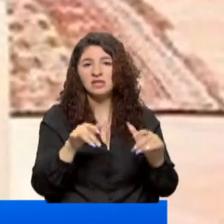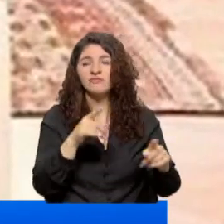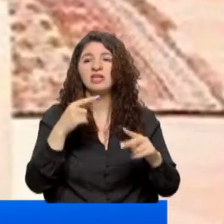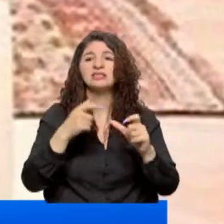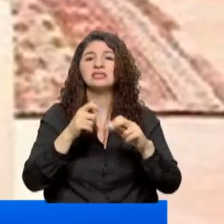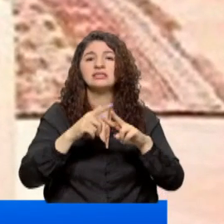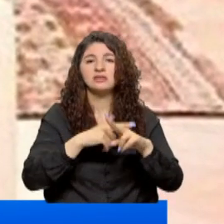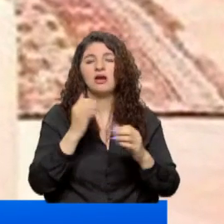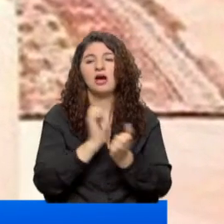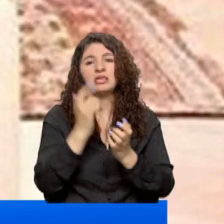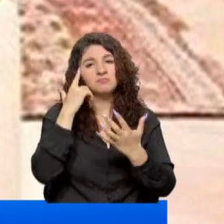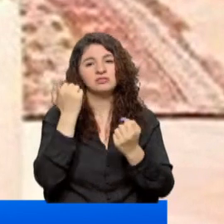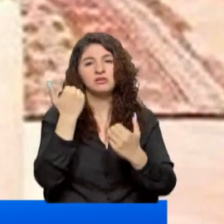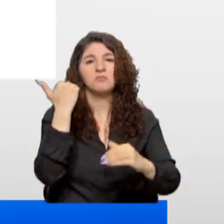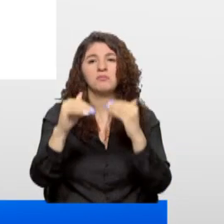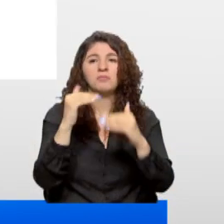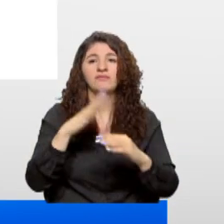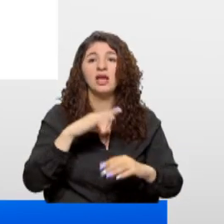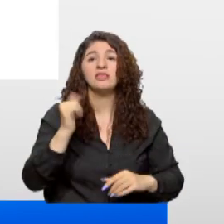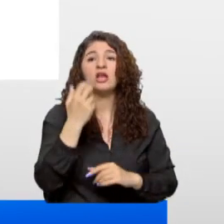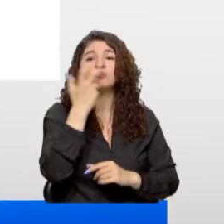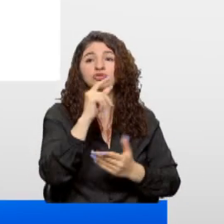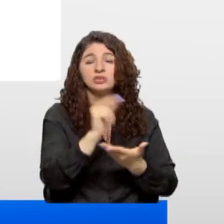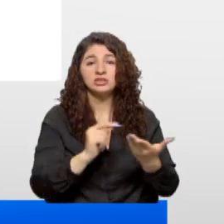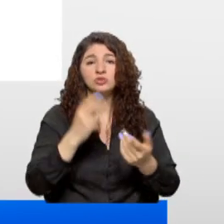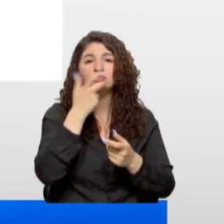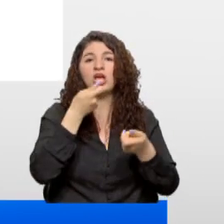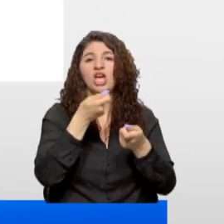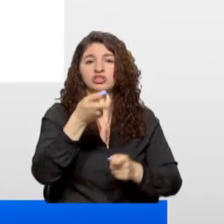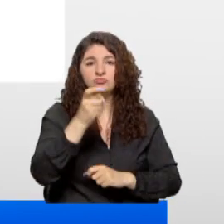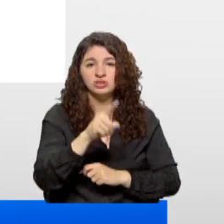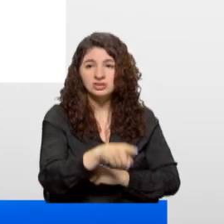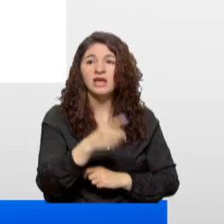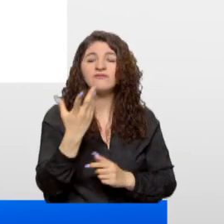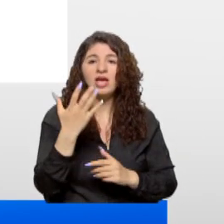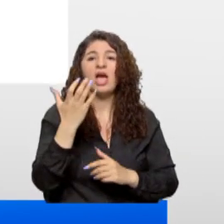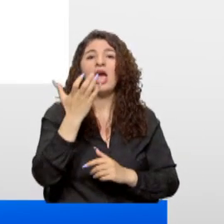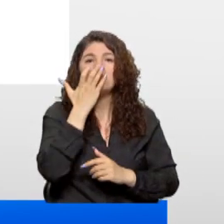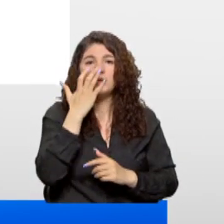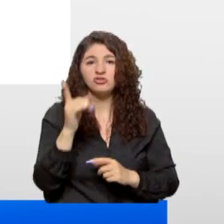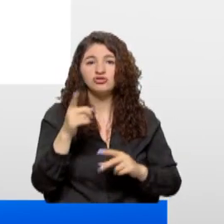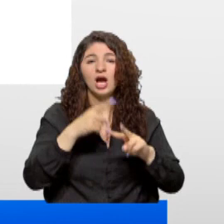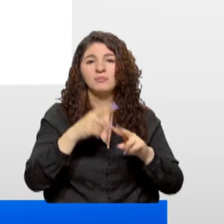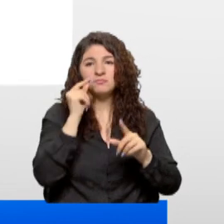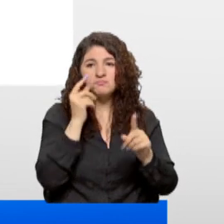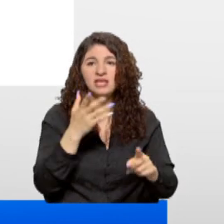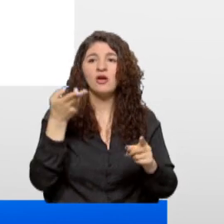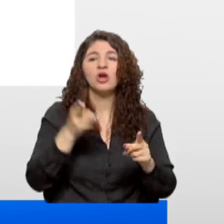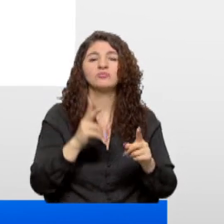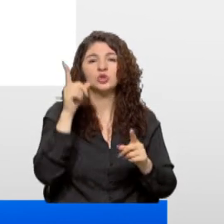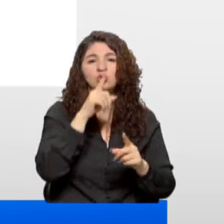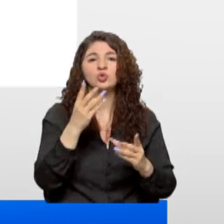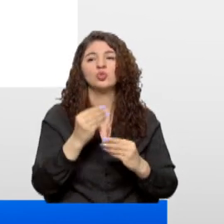Say ve say ailesine başsağlığı mesajları geldi değerli müzik yazarı müzik eğitimcisi ve edebiyatçı Ahmet Sayın